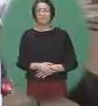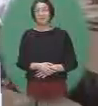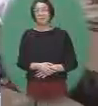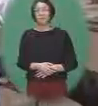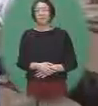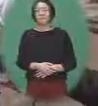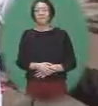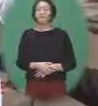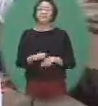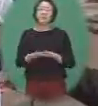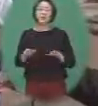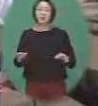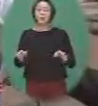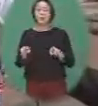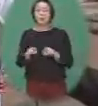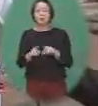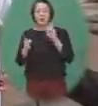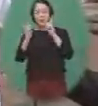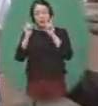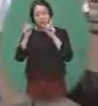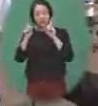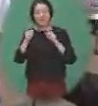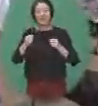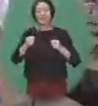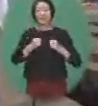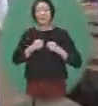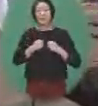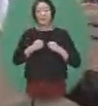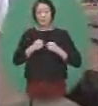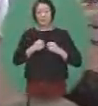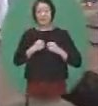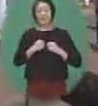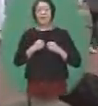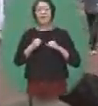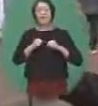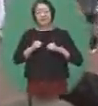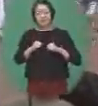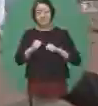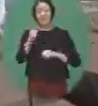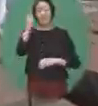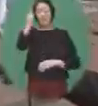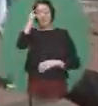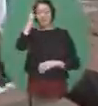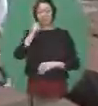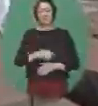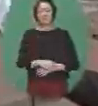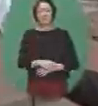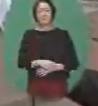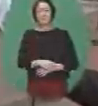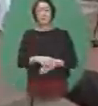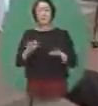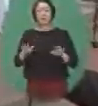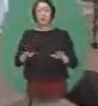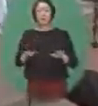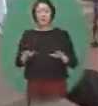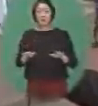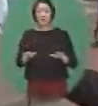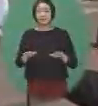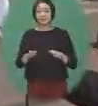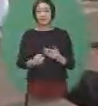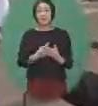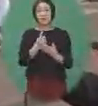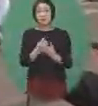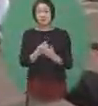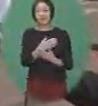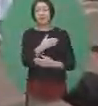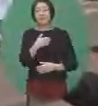なるべく一緒にこう子供と遊んだり、あの運動したりするようにはしているので、はい、今回こうやってマラソ